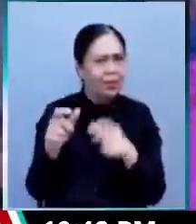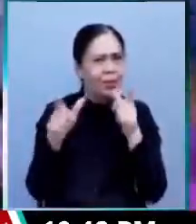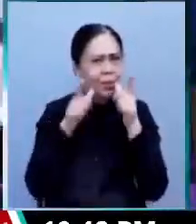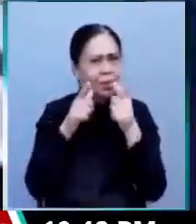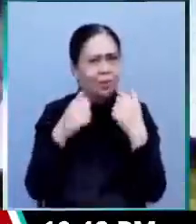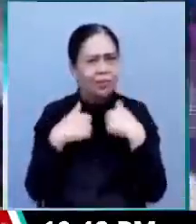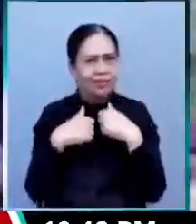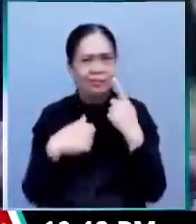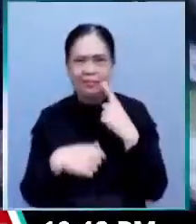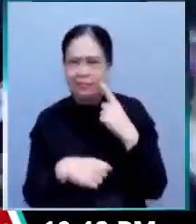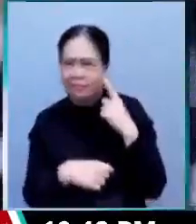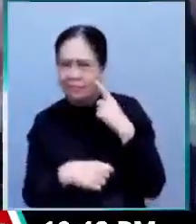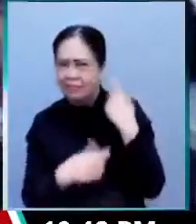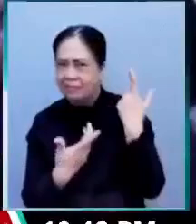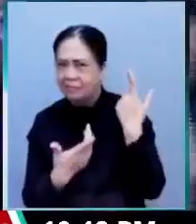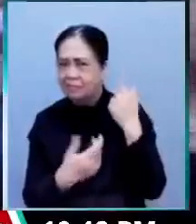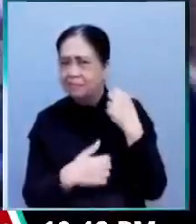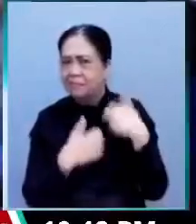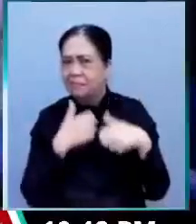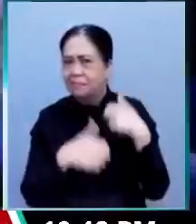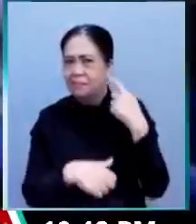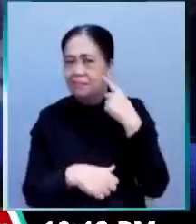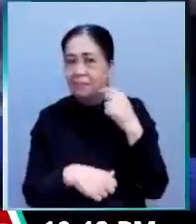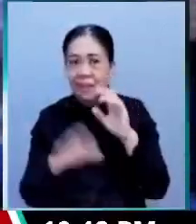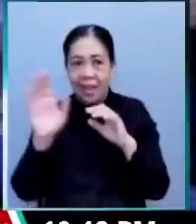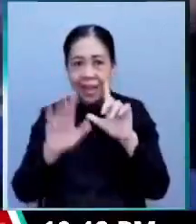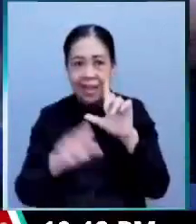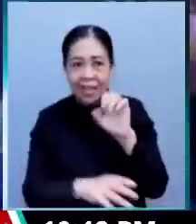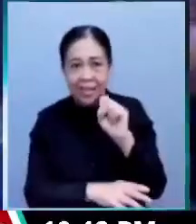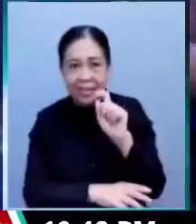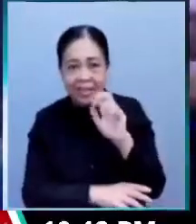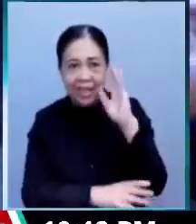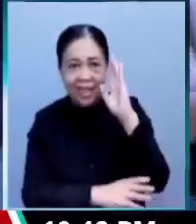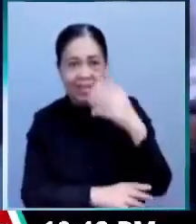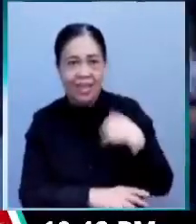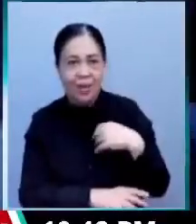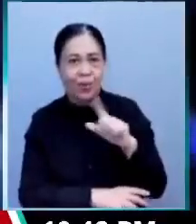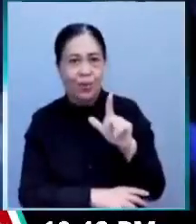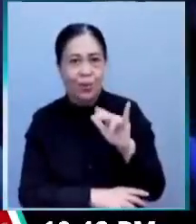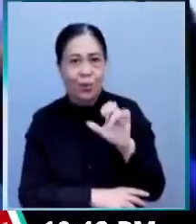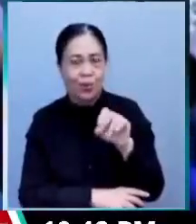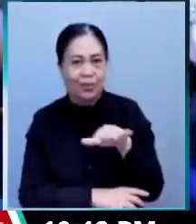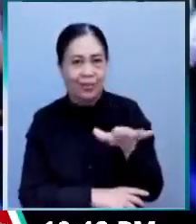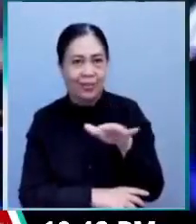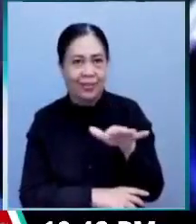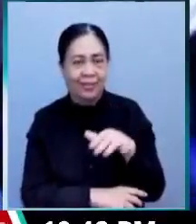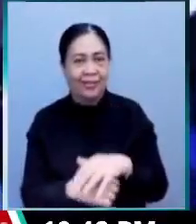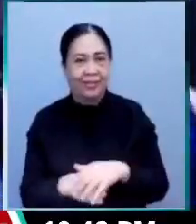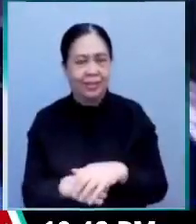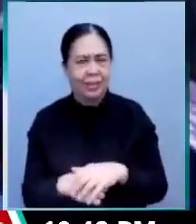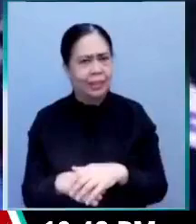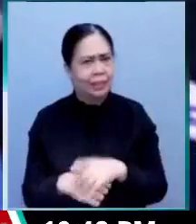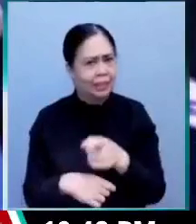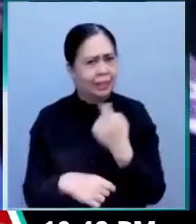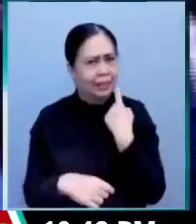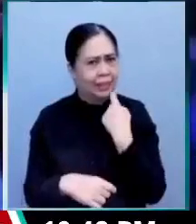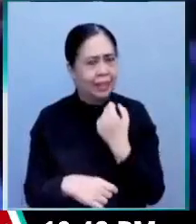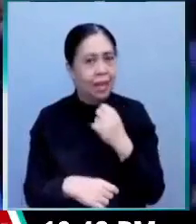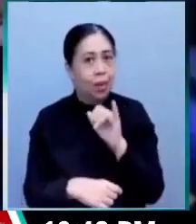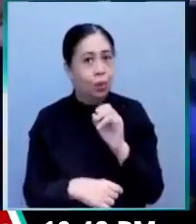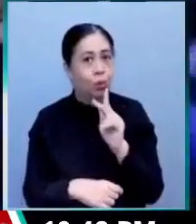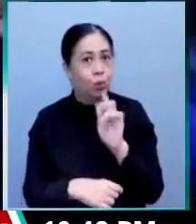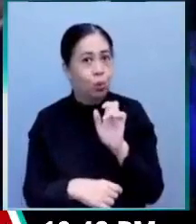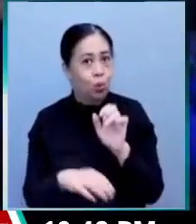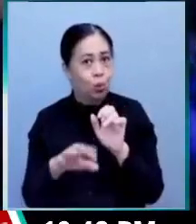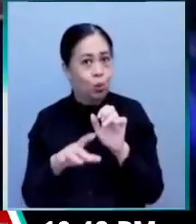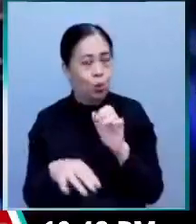sa pandinig. Hi Lester! Hi! Ako si Luis. Hello? Kasi kanina joke tayo, okay?